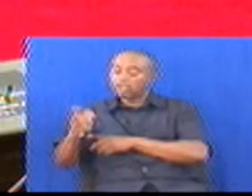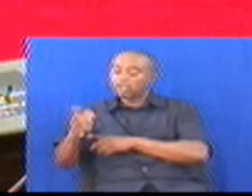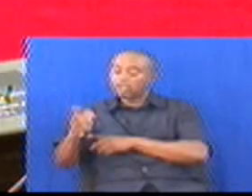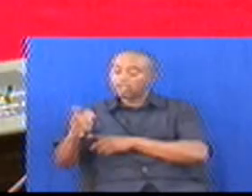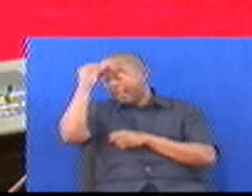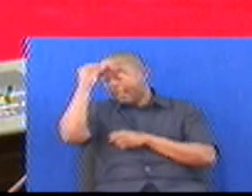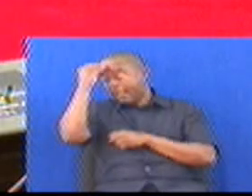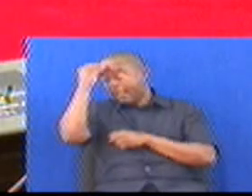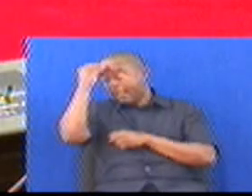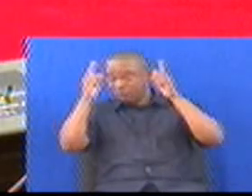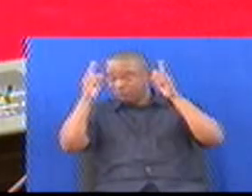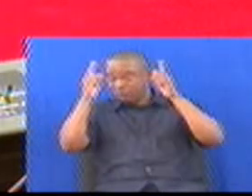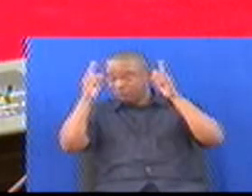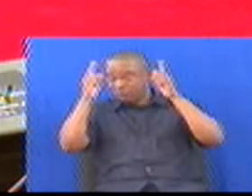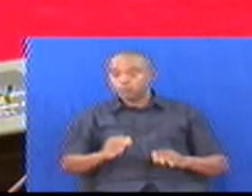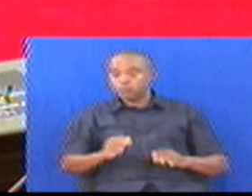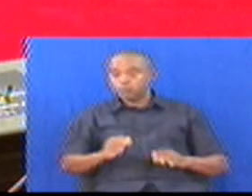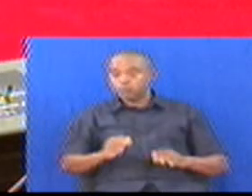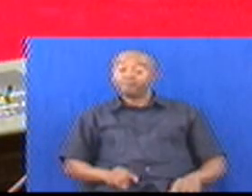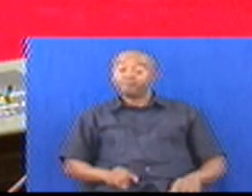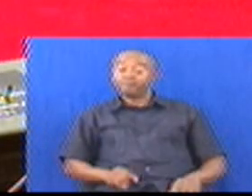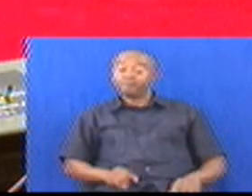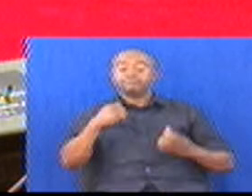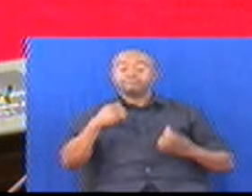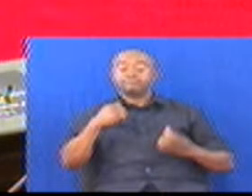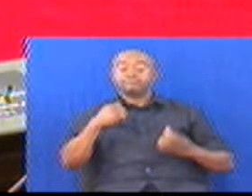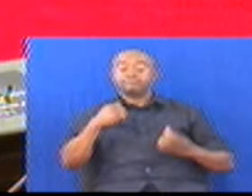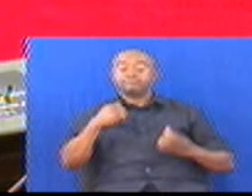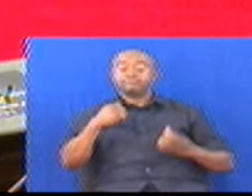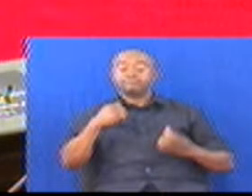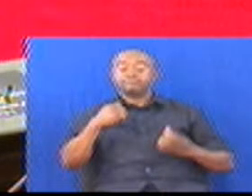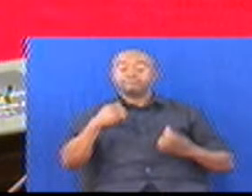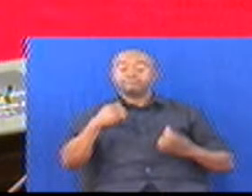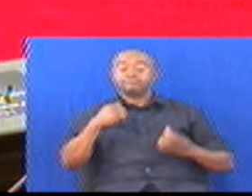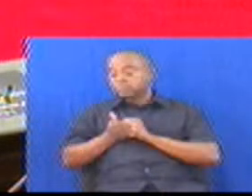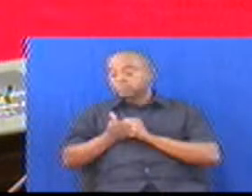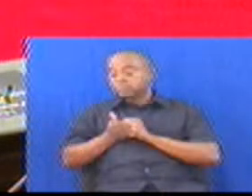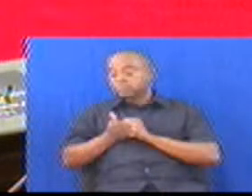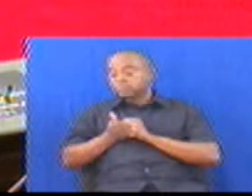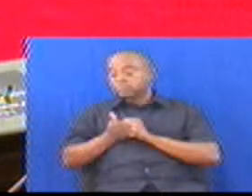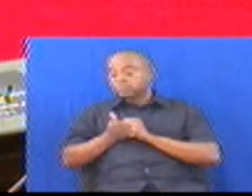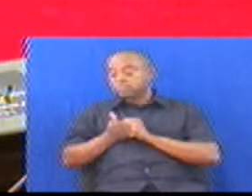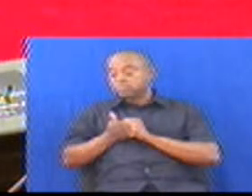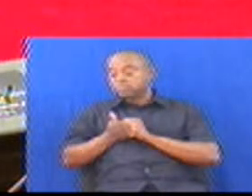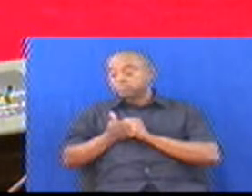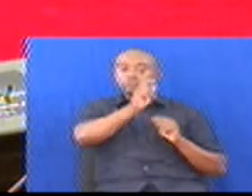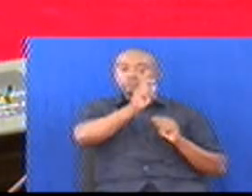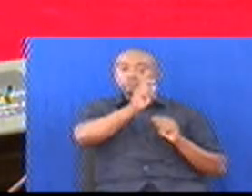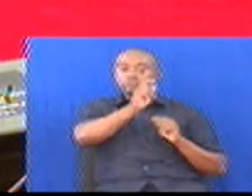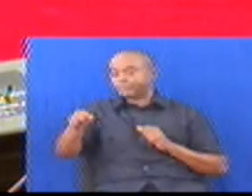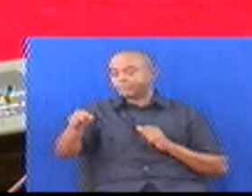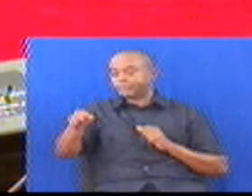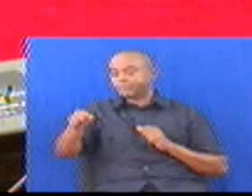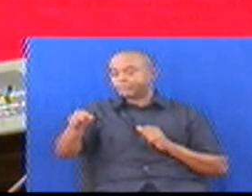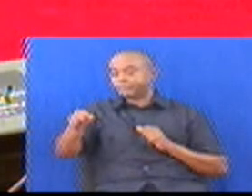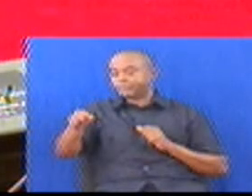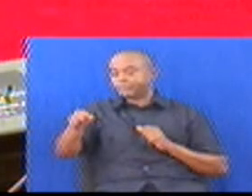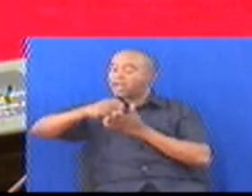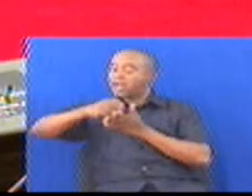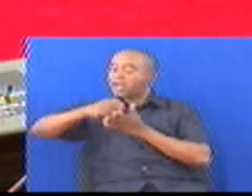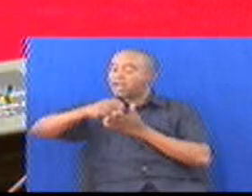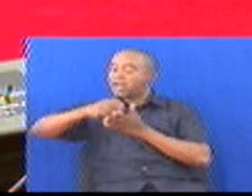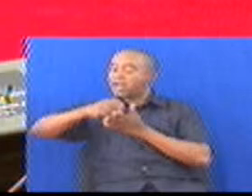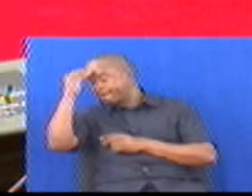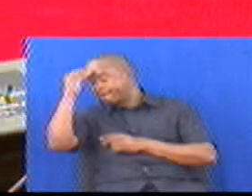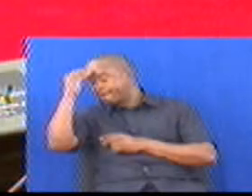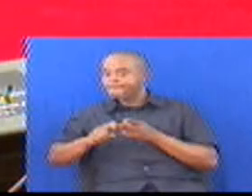ya juu. Jitihada hizi za serikali zimesaidia kupunguza mzigo kwa wananchi kugharamia huduma za elimu,